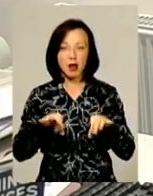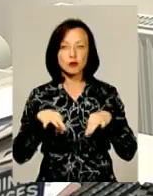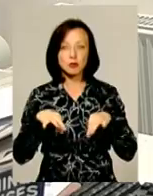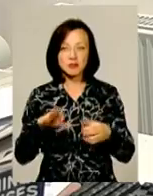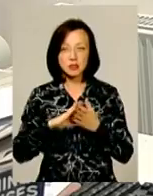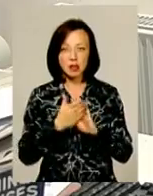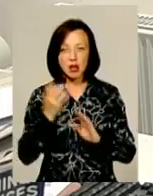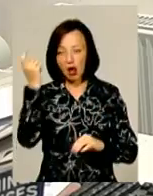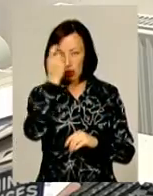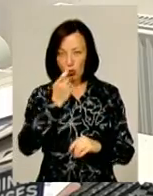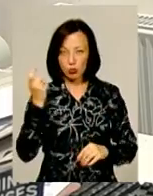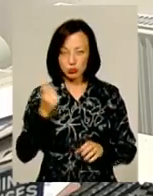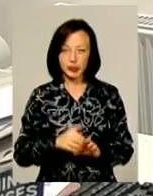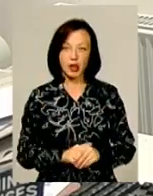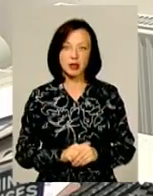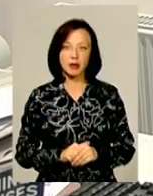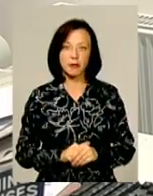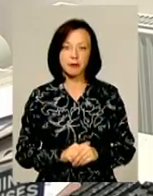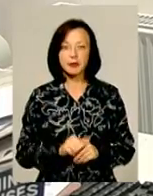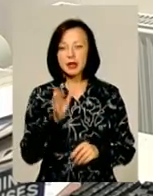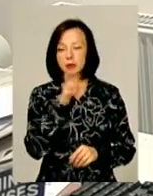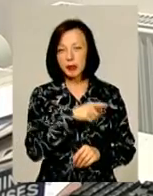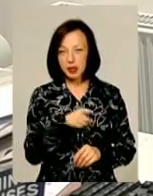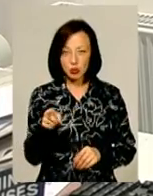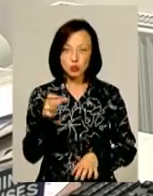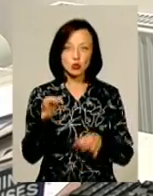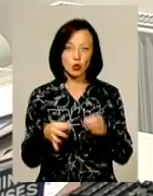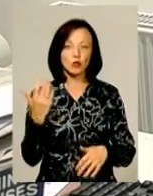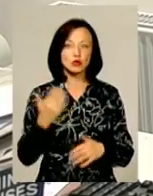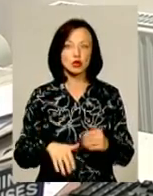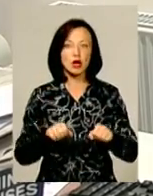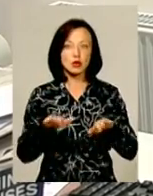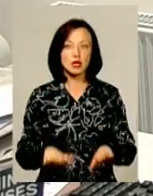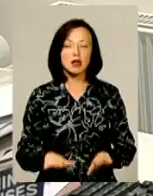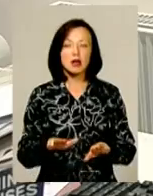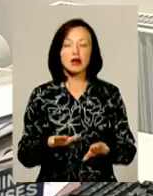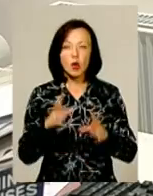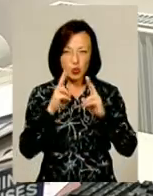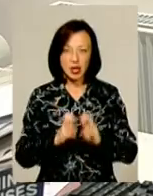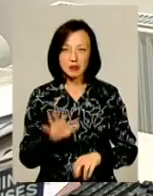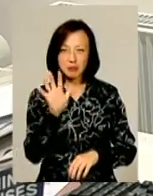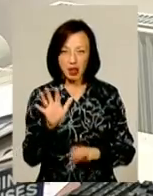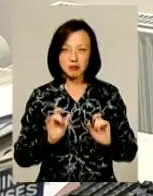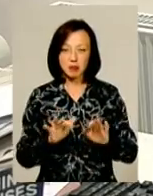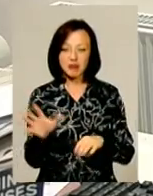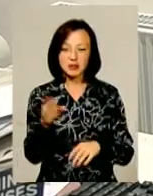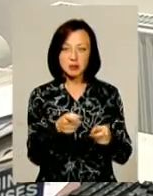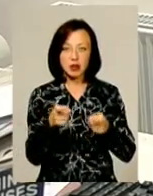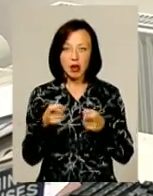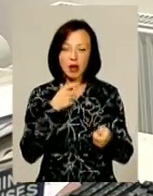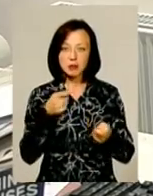в стані алкогольного сп'яніння. За цей період судом уже розглянуто 5 справ. Усіх осіб притягнуто